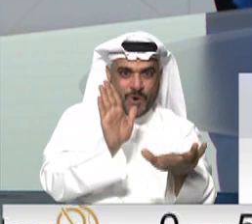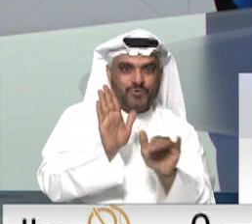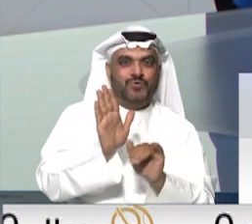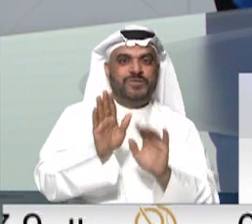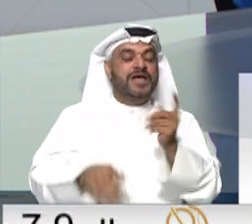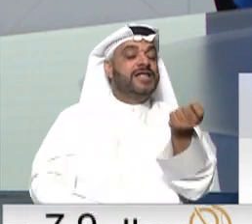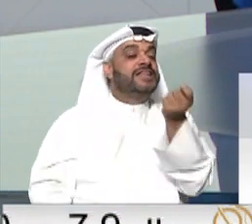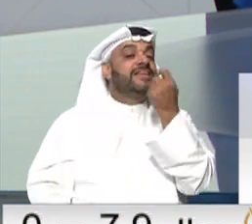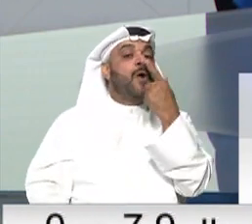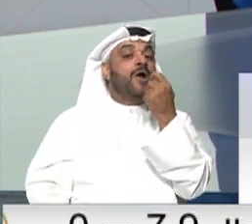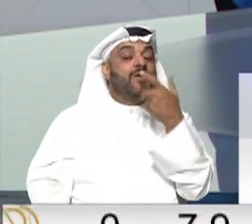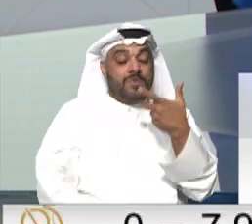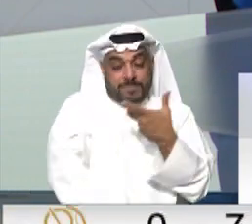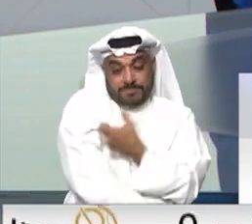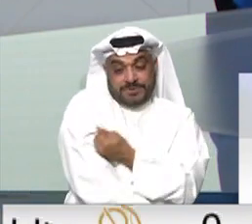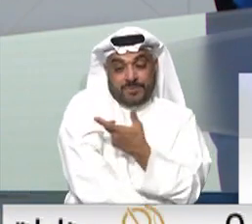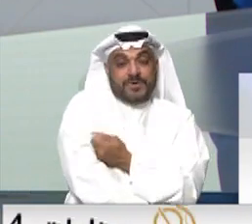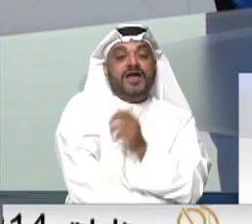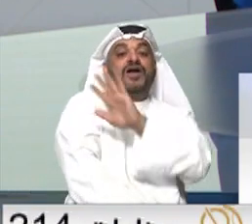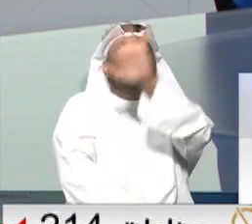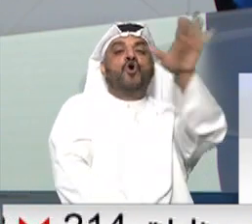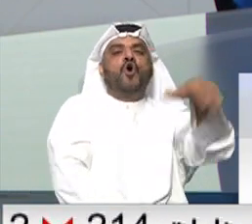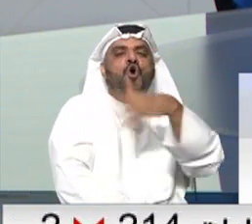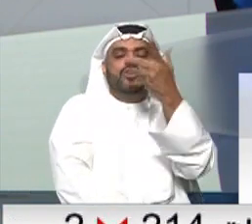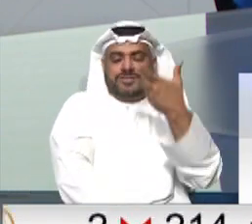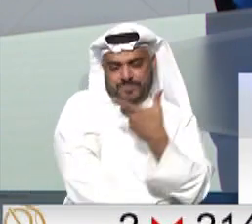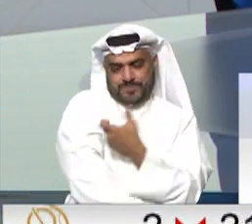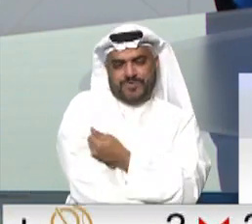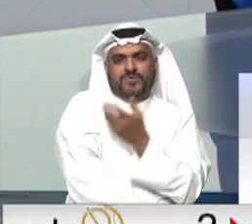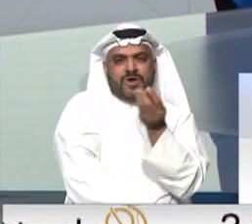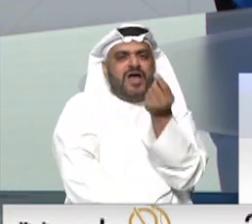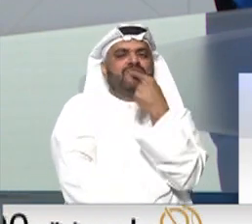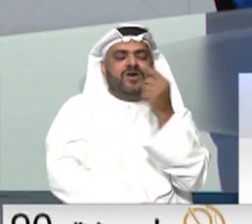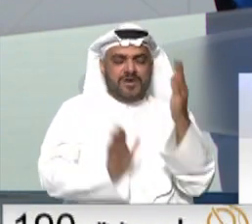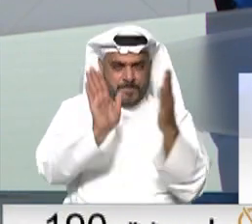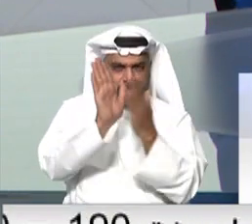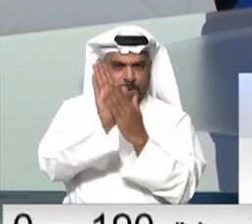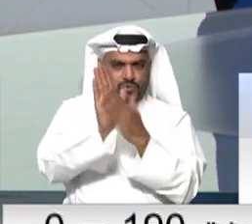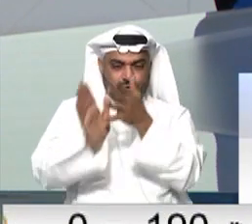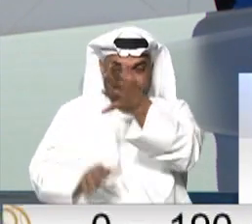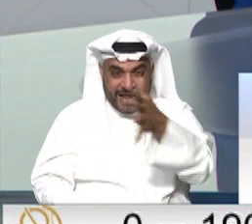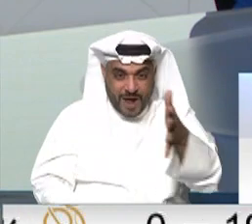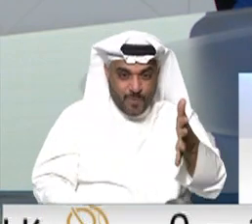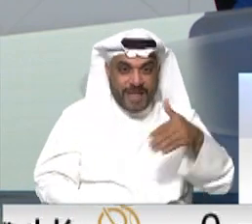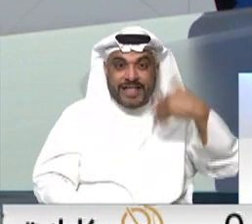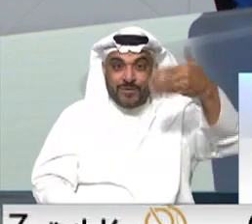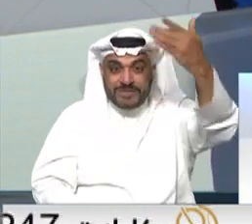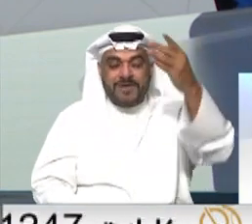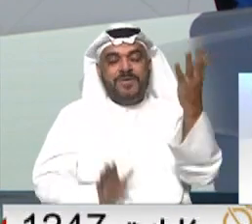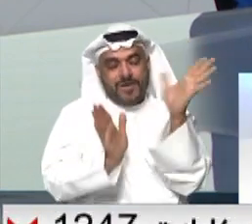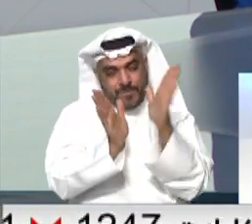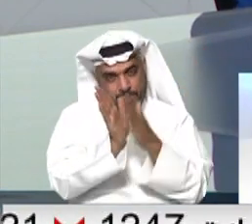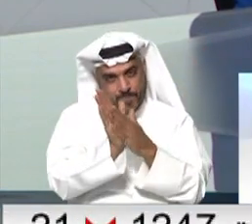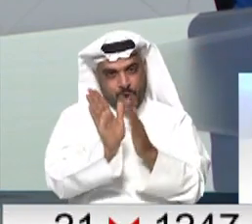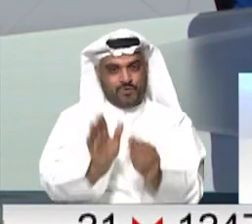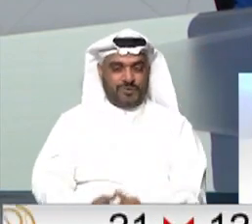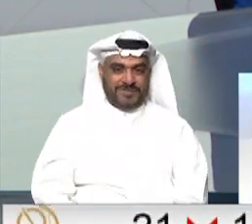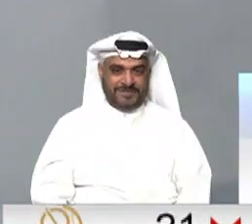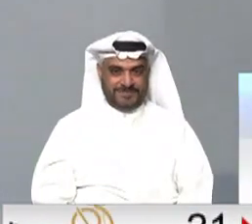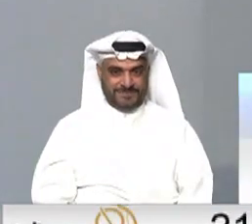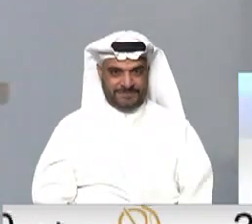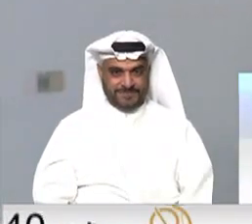التي تلقاها الشخص، إضافة إلى خدمة التذكير بموعد التطعيم القادم عبر التطبيق.